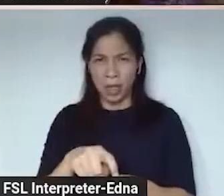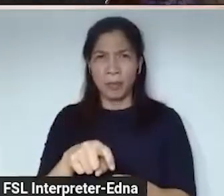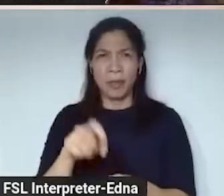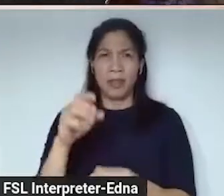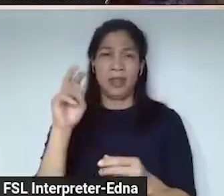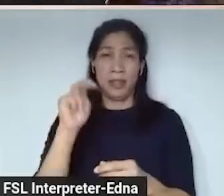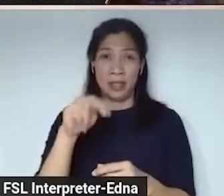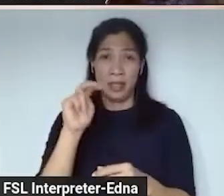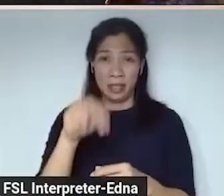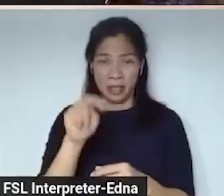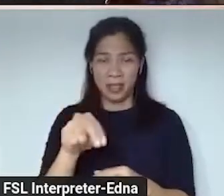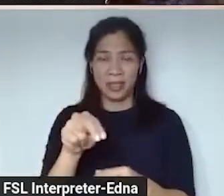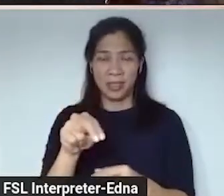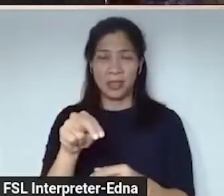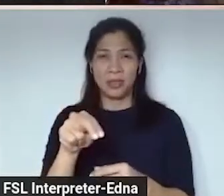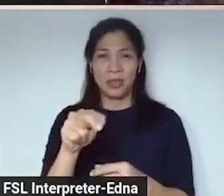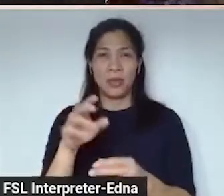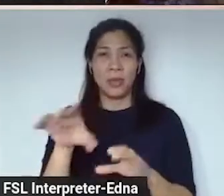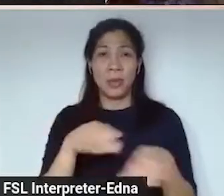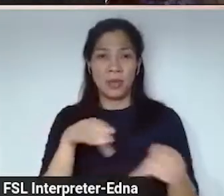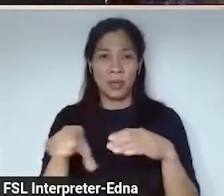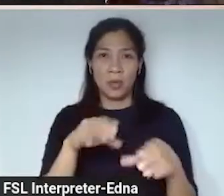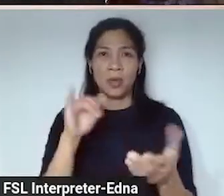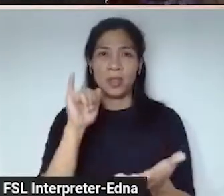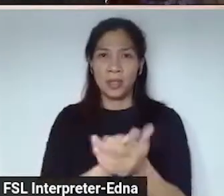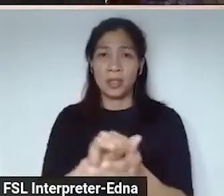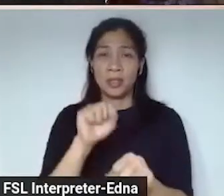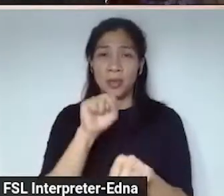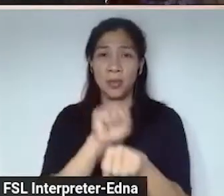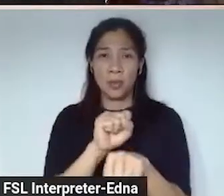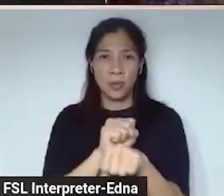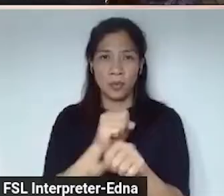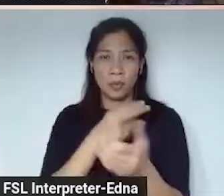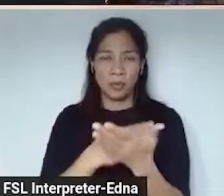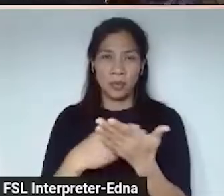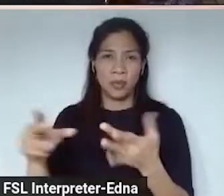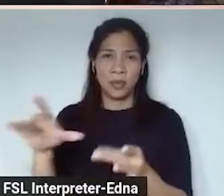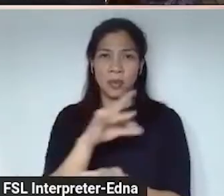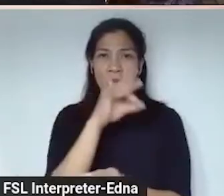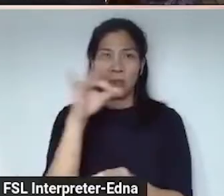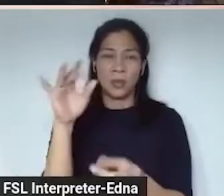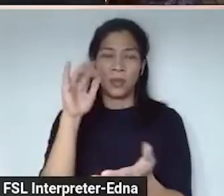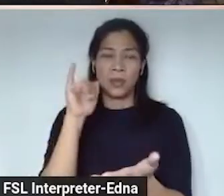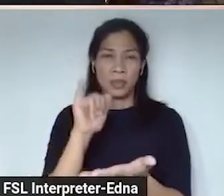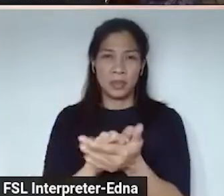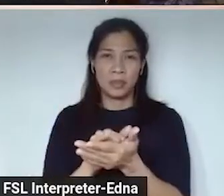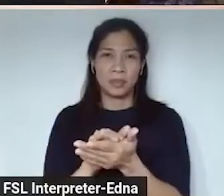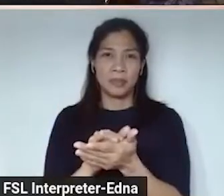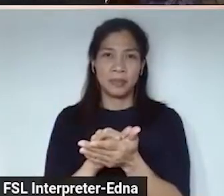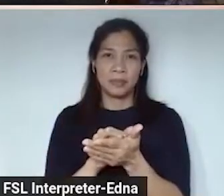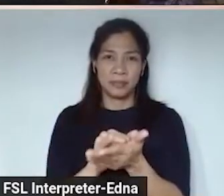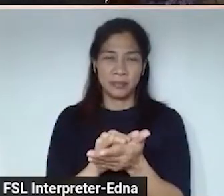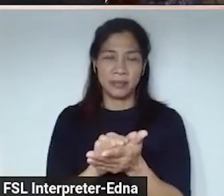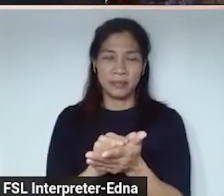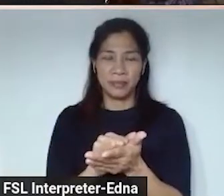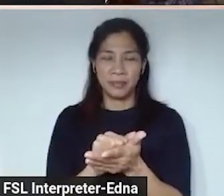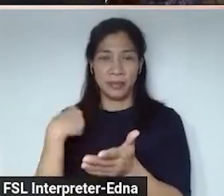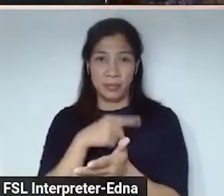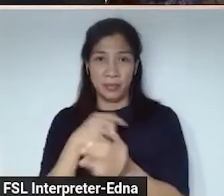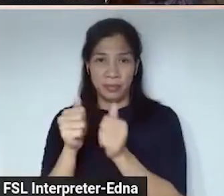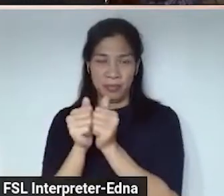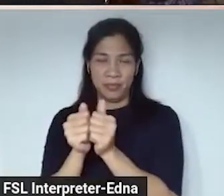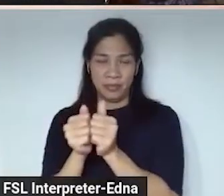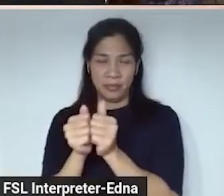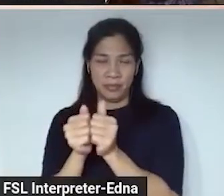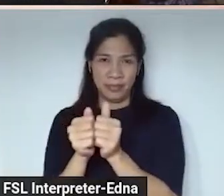Spirit. Ang nakasama po natin, tayo pong lahat, ay merong kasama na ang ating Panginoon